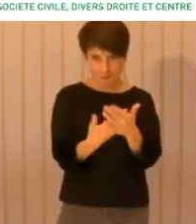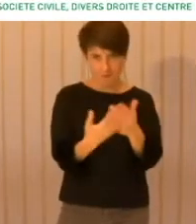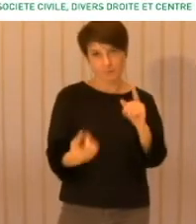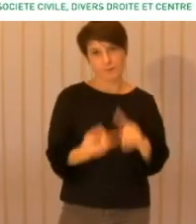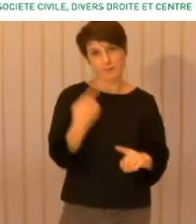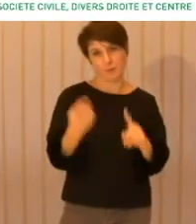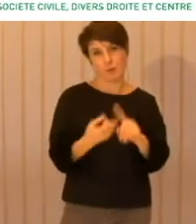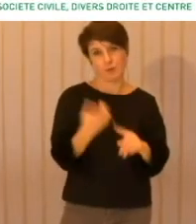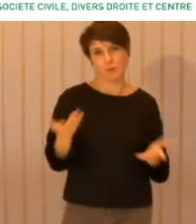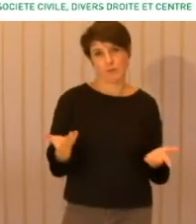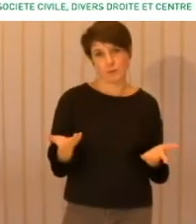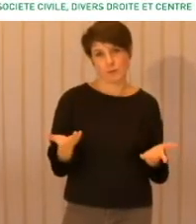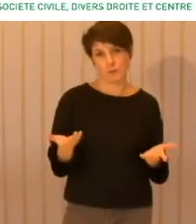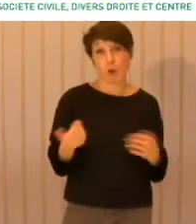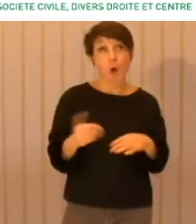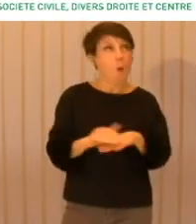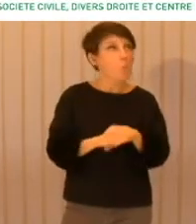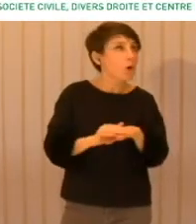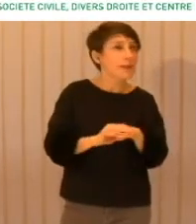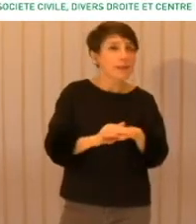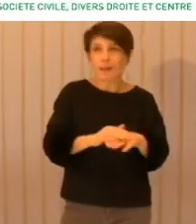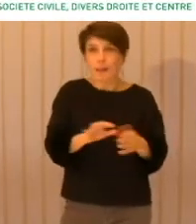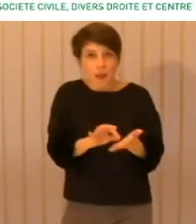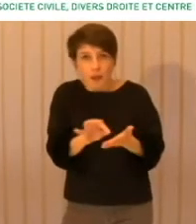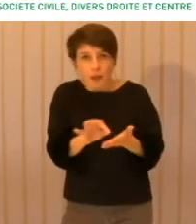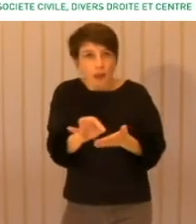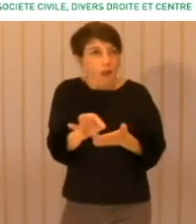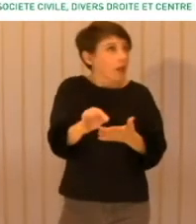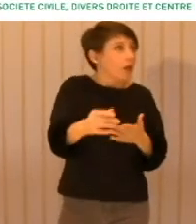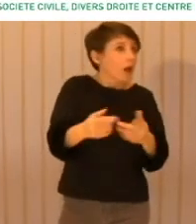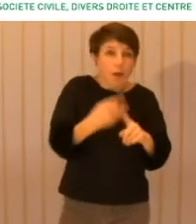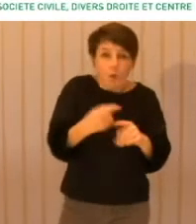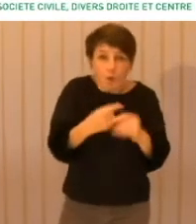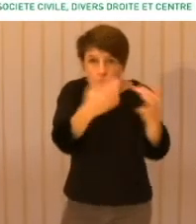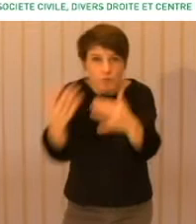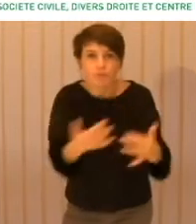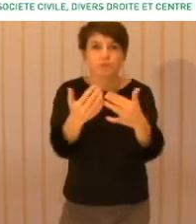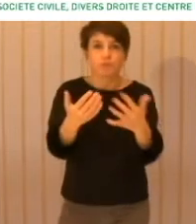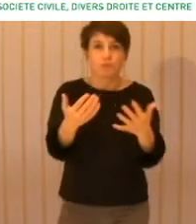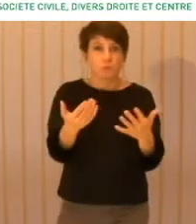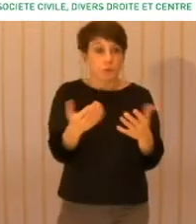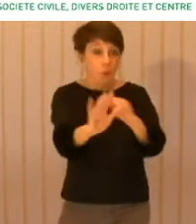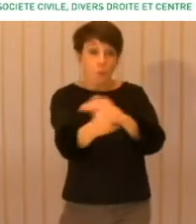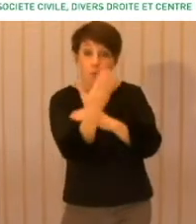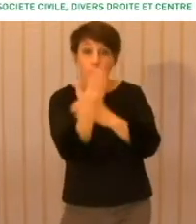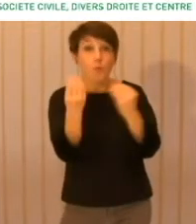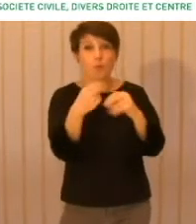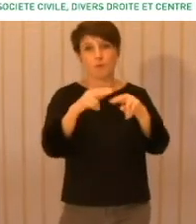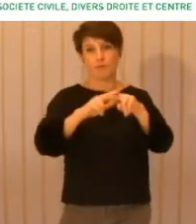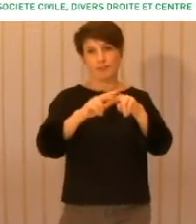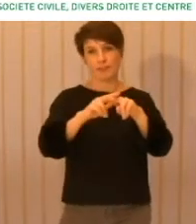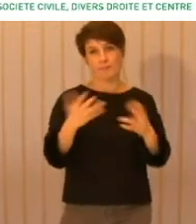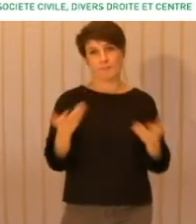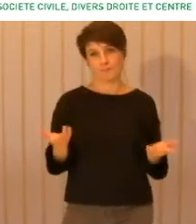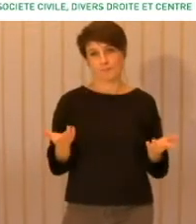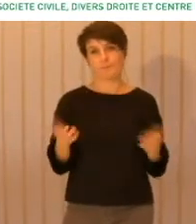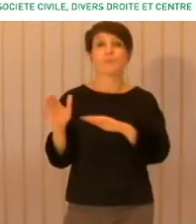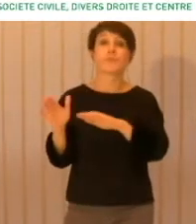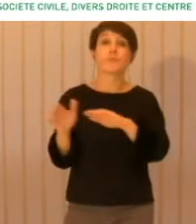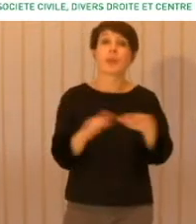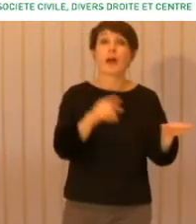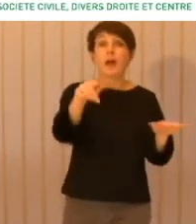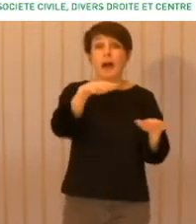intéressant dans la politique des quartiers, dans la politique de la ville. On n'a rien de tout cela. Alors, s'agissant de la cité de